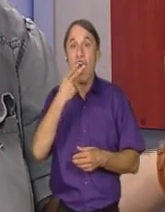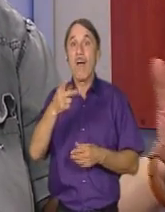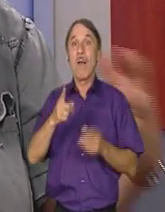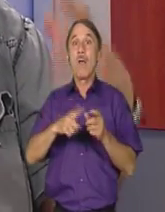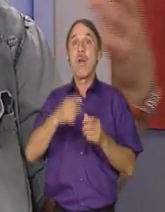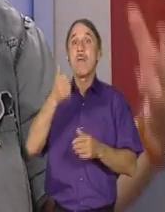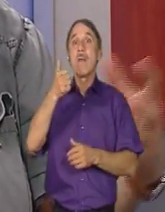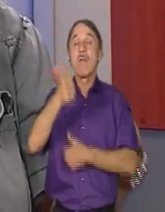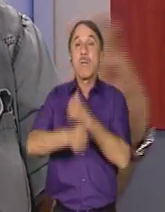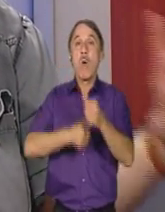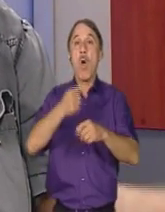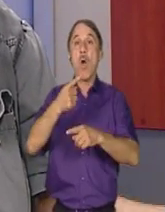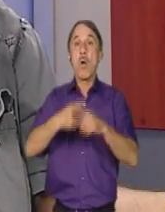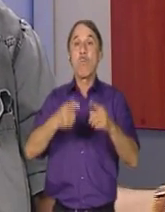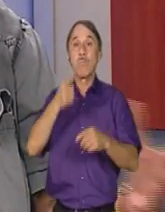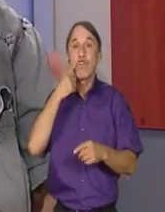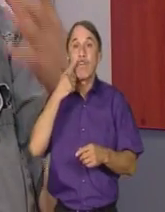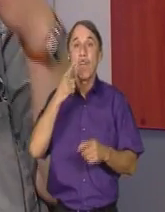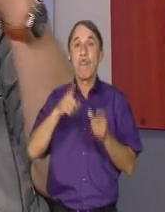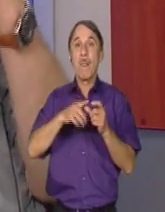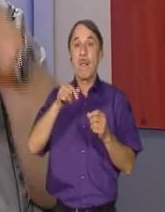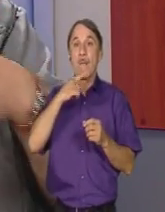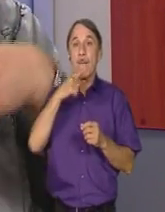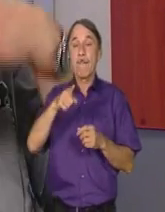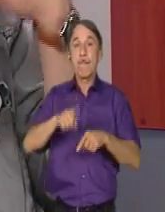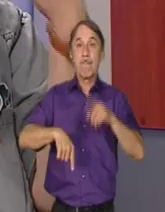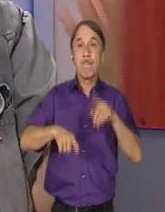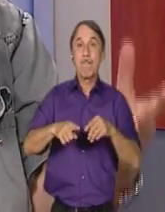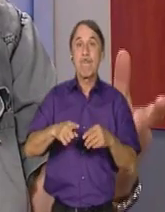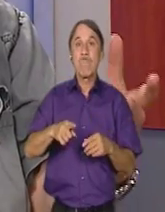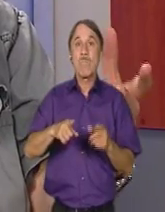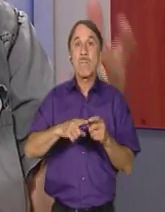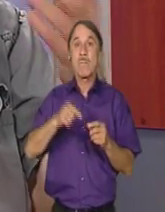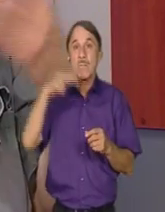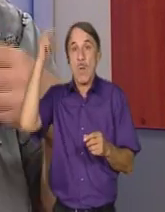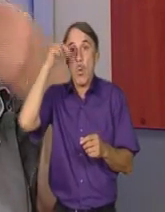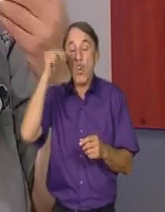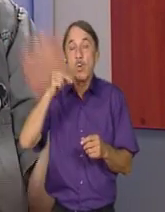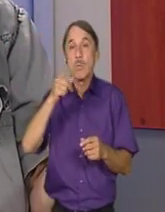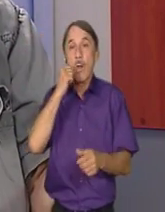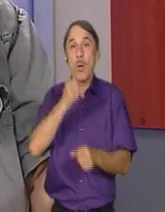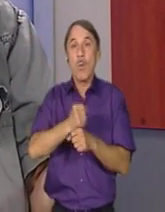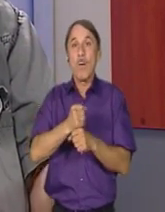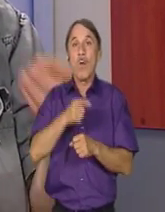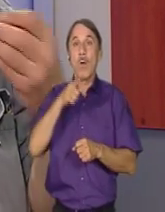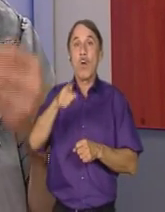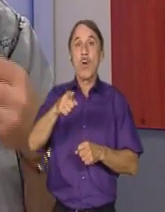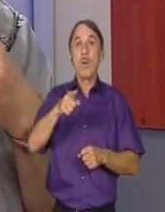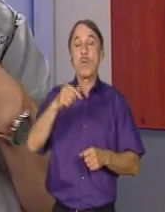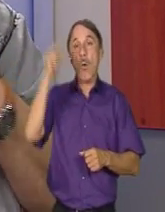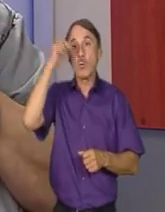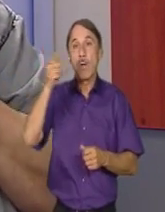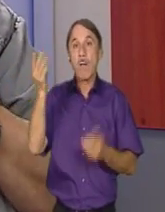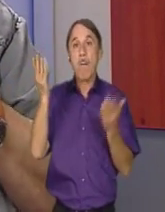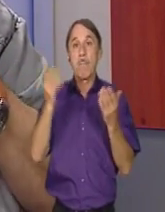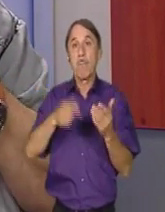U nekim slučajima su probali godinu i po dana. Ti ljudi su završili neke muzičke akademije da bi naučili da sviraju instrumente. Ti ljudi